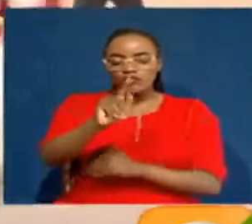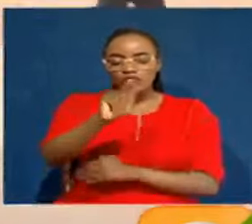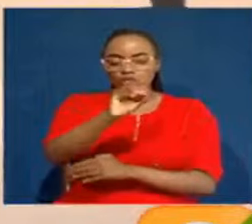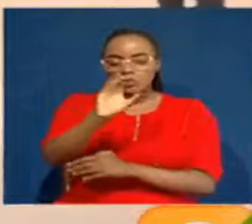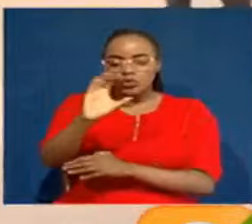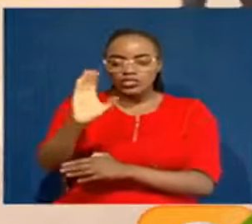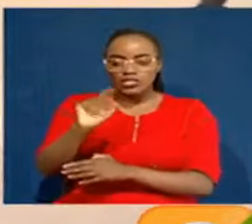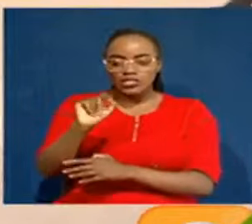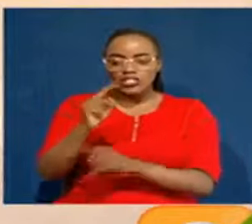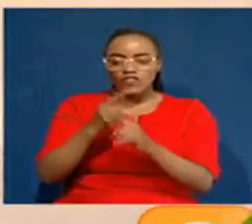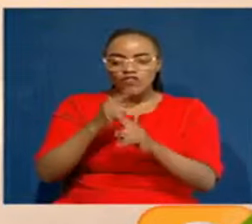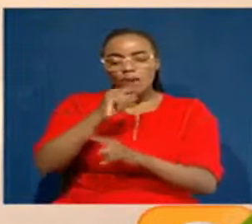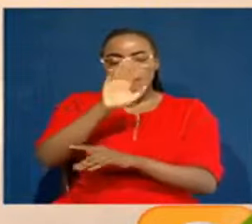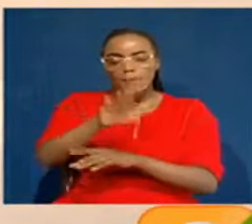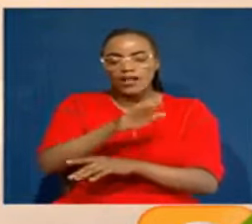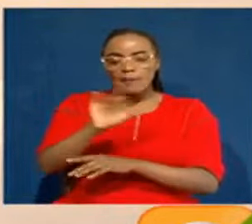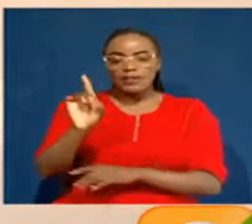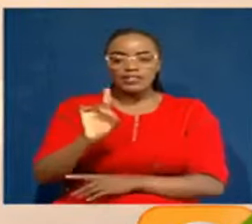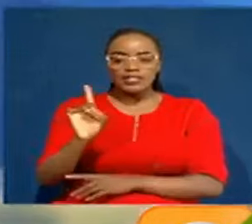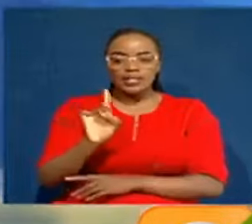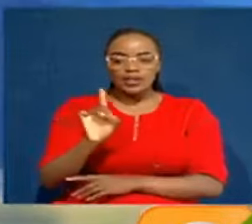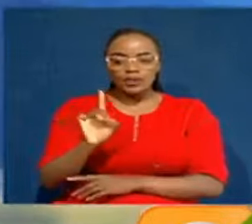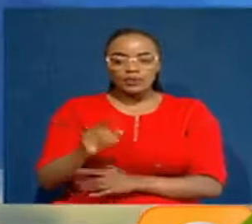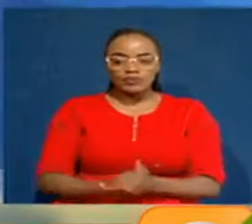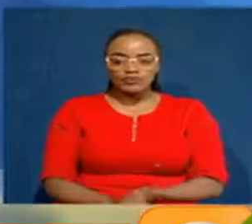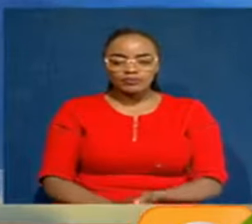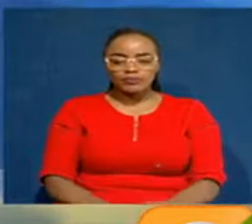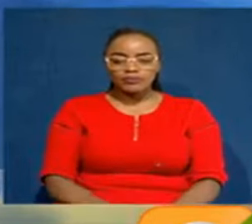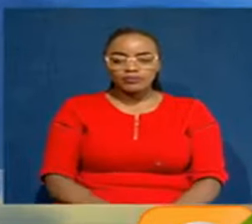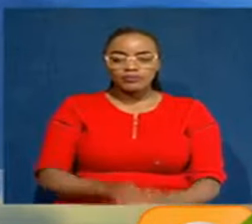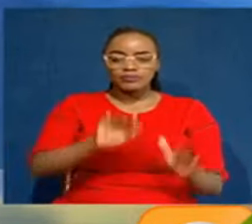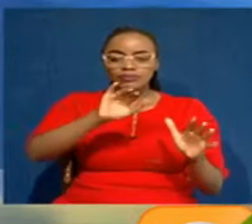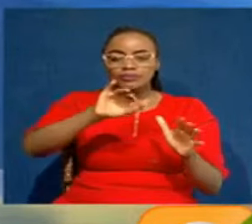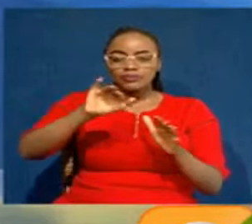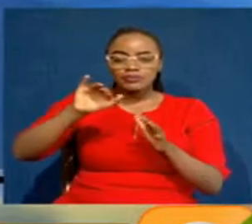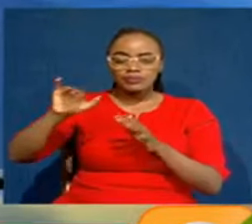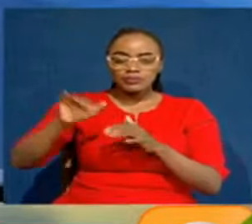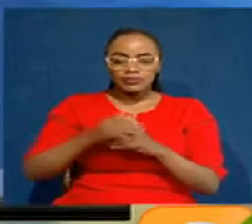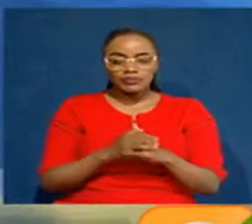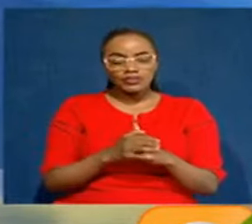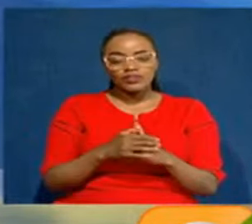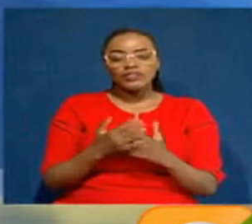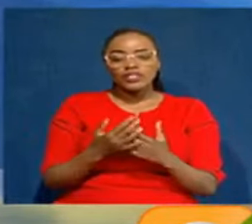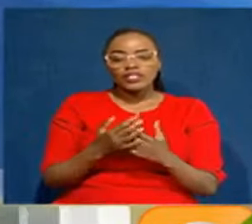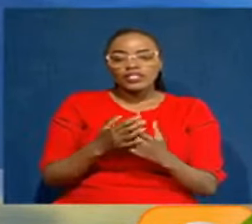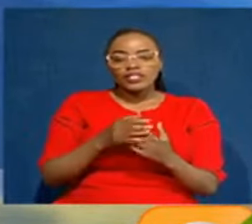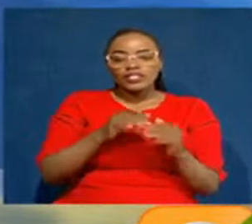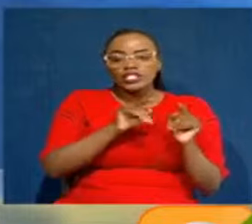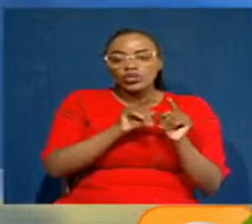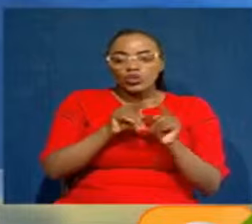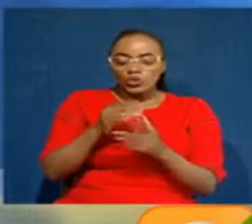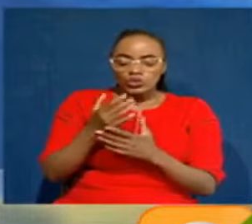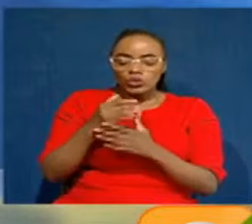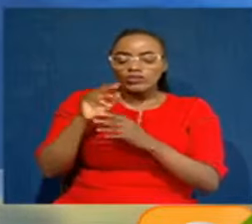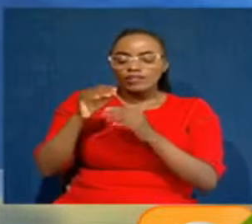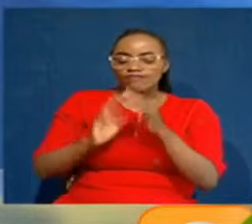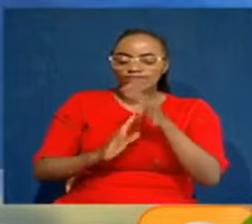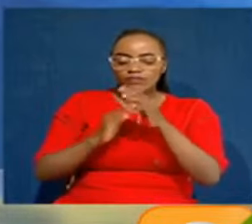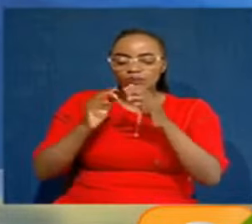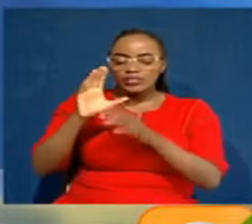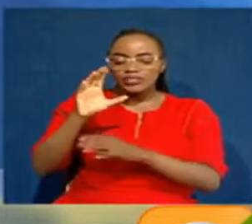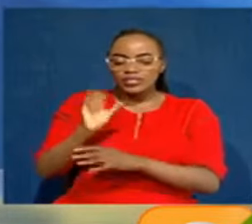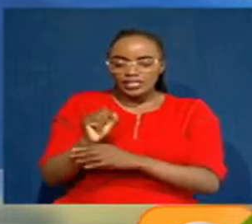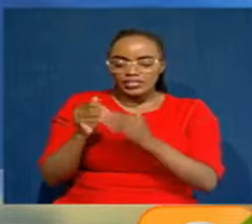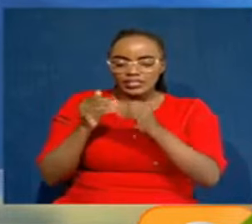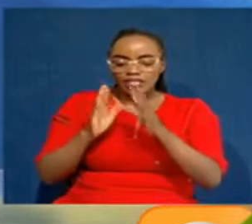Citizen, majengo ya bunge, Nairobi. Na mbali na mtazamaji ni kwamba mkuu wa mawaziri na waziri wa masuala ya kigeni